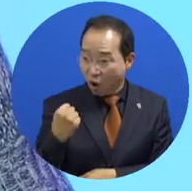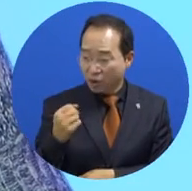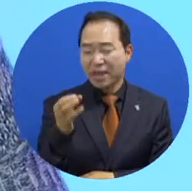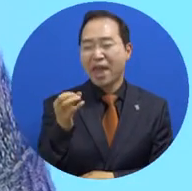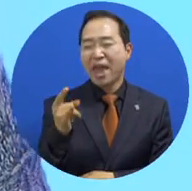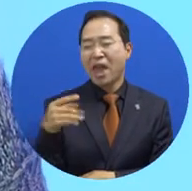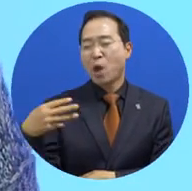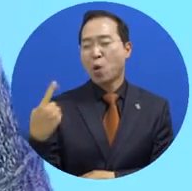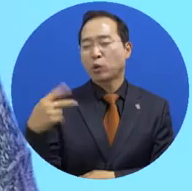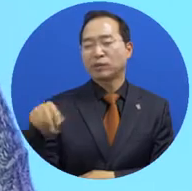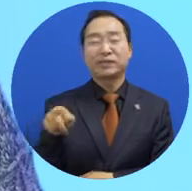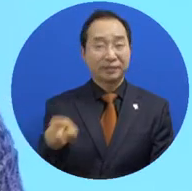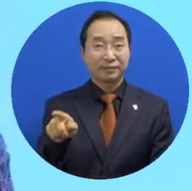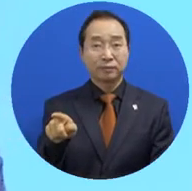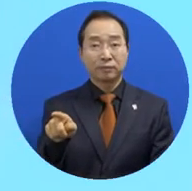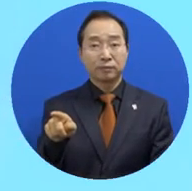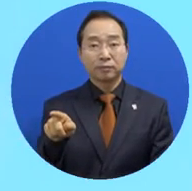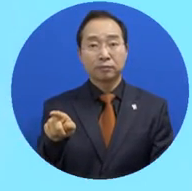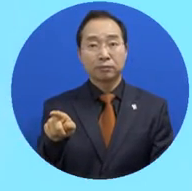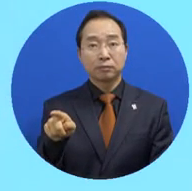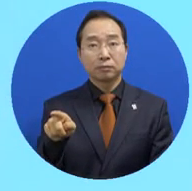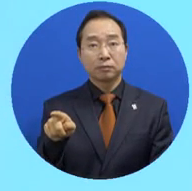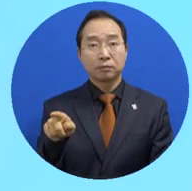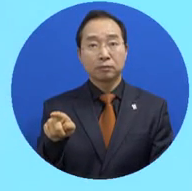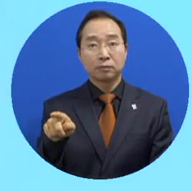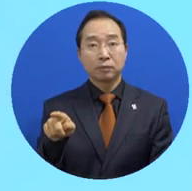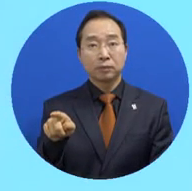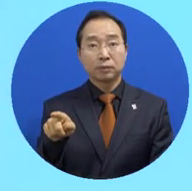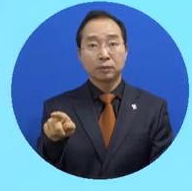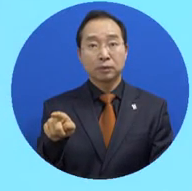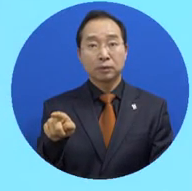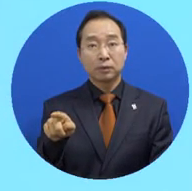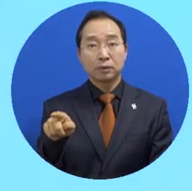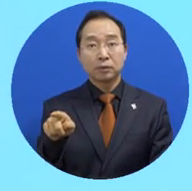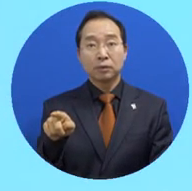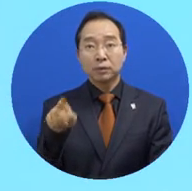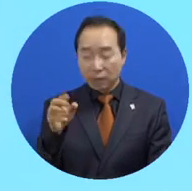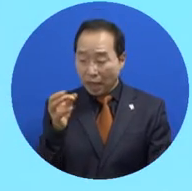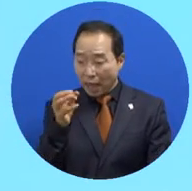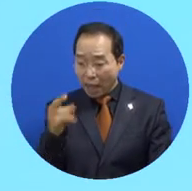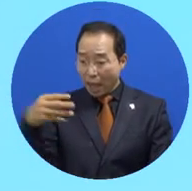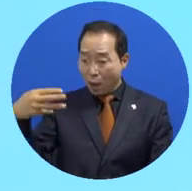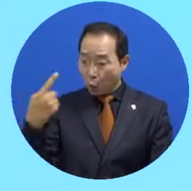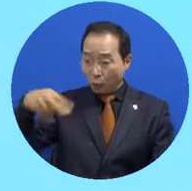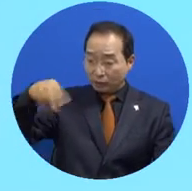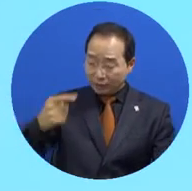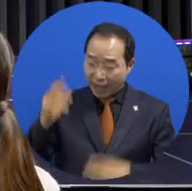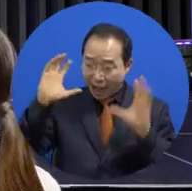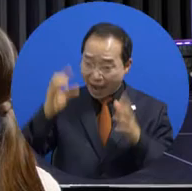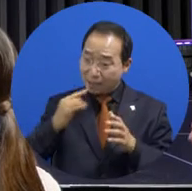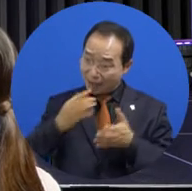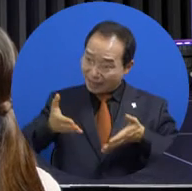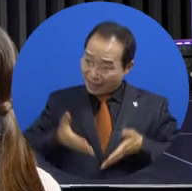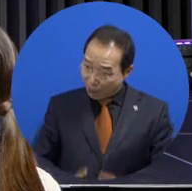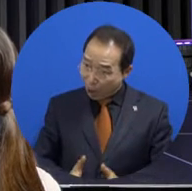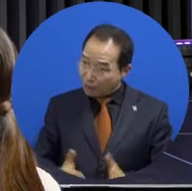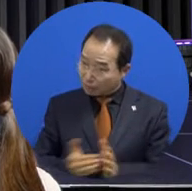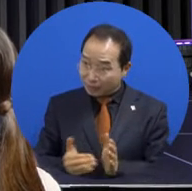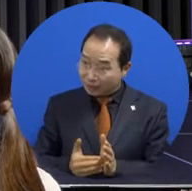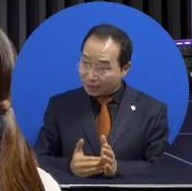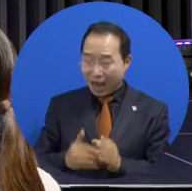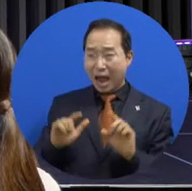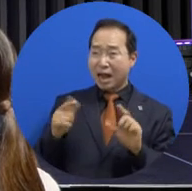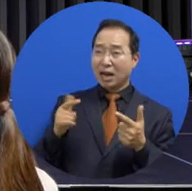또 에로스예요. 우리도 에로스야. 근데 이 에로스가 생식만 하는 게 아니잖아요. 아이만